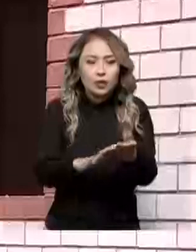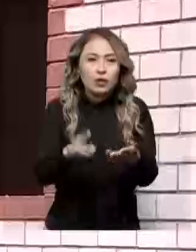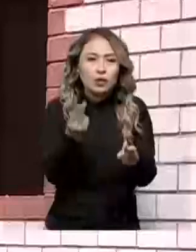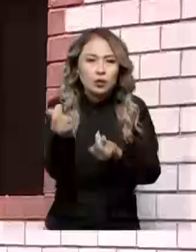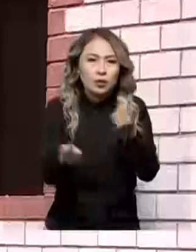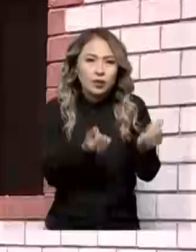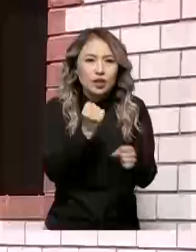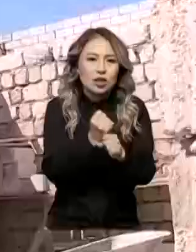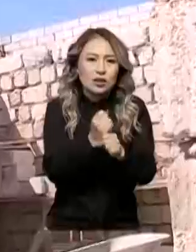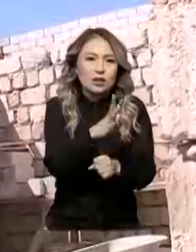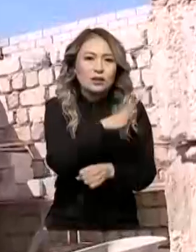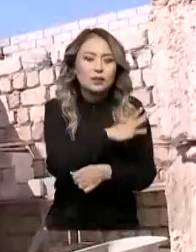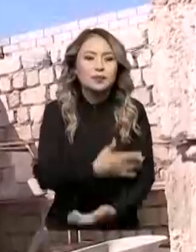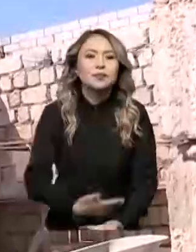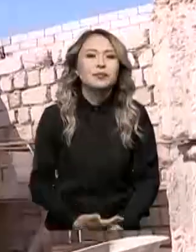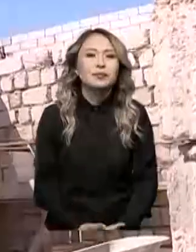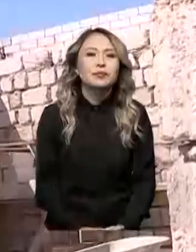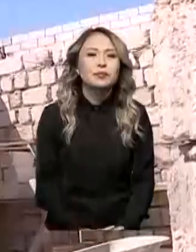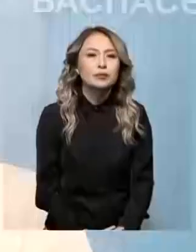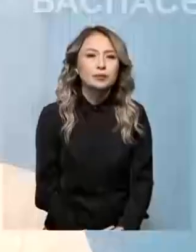тиісті төлемдер жасалды.